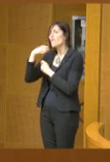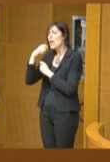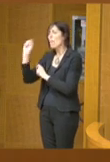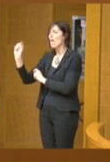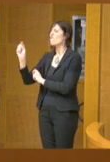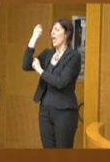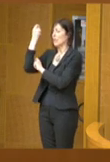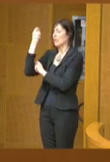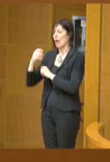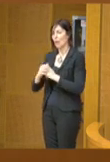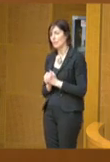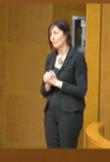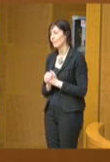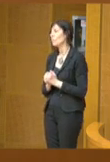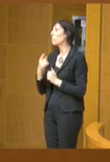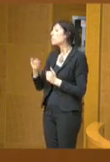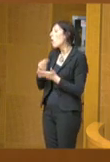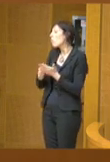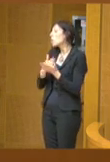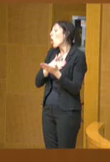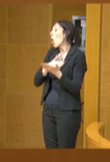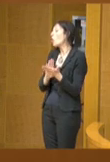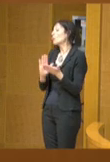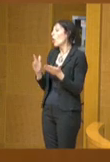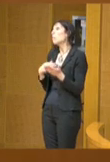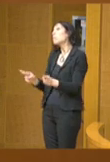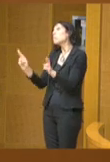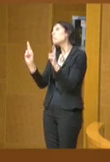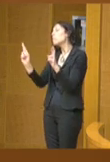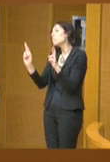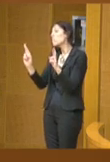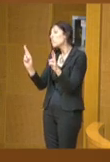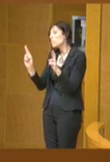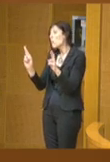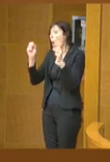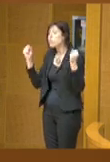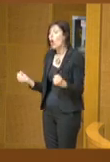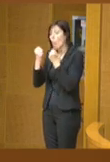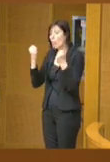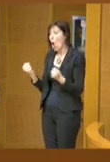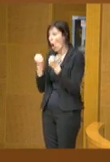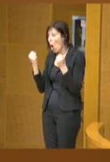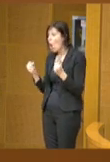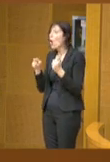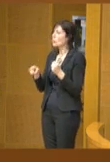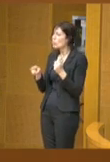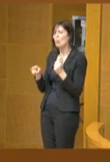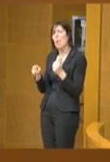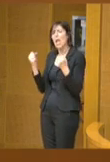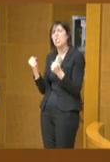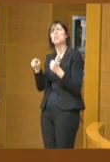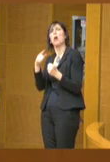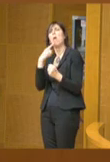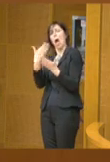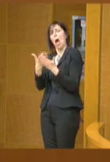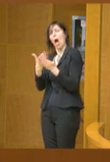Ecco, questo è il nostro progetto, con l'auspicio di aver promosso un'iniziativa idonea a concorrere